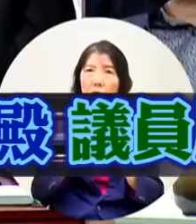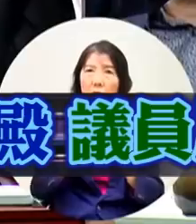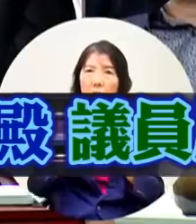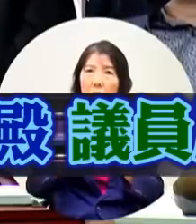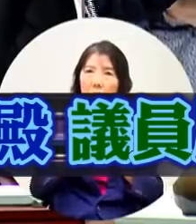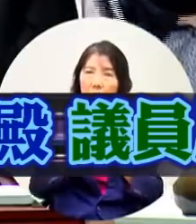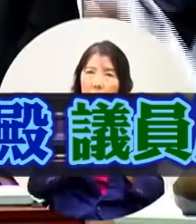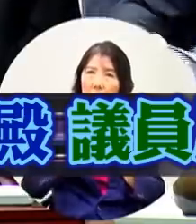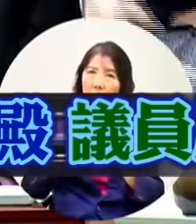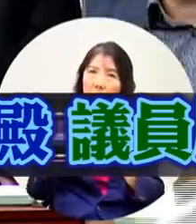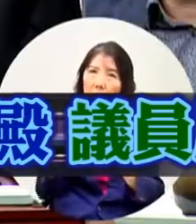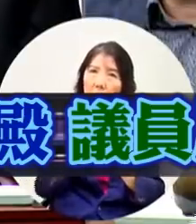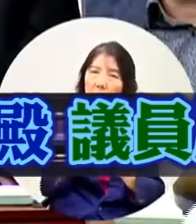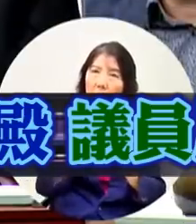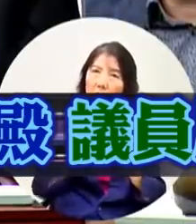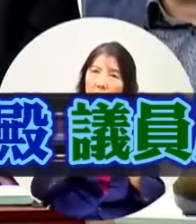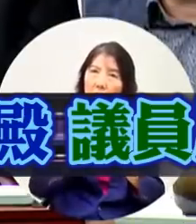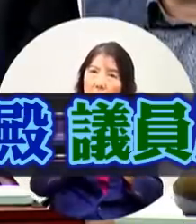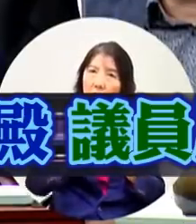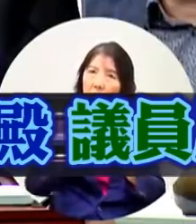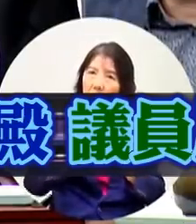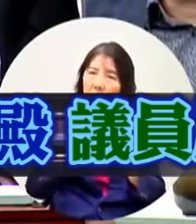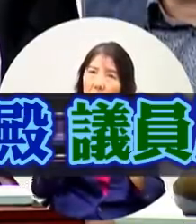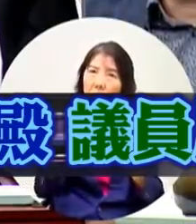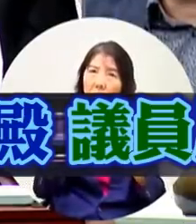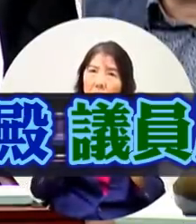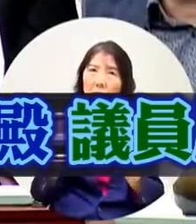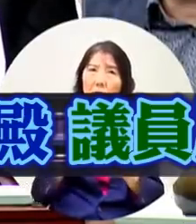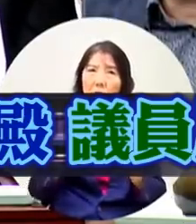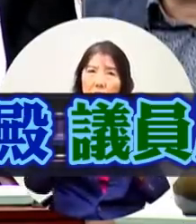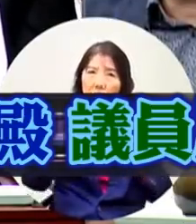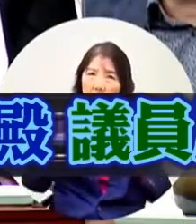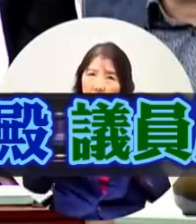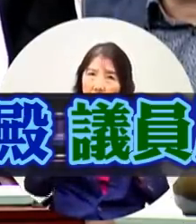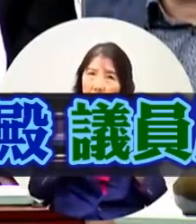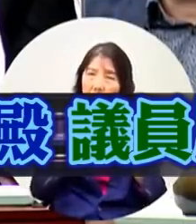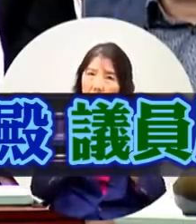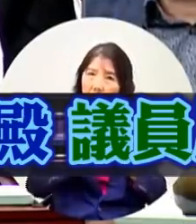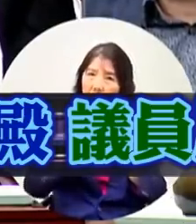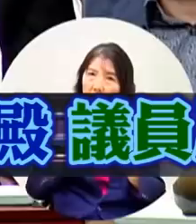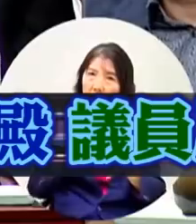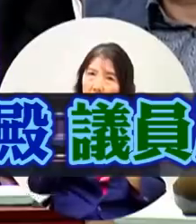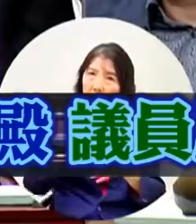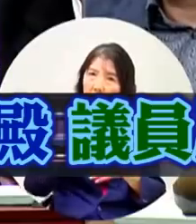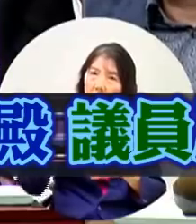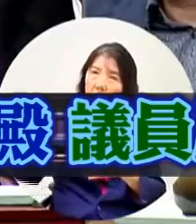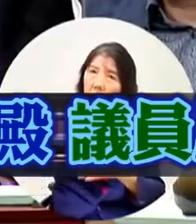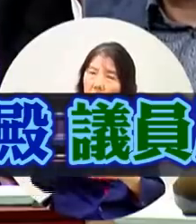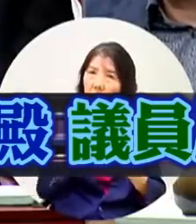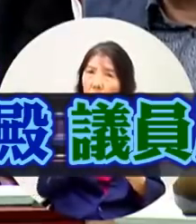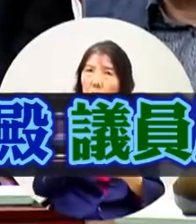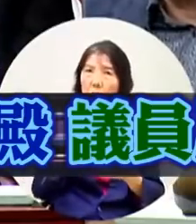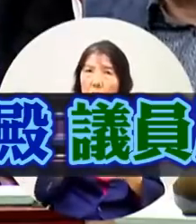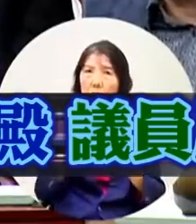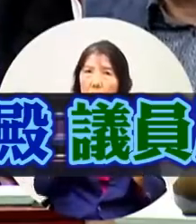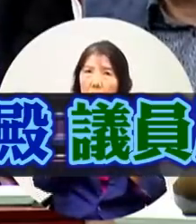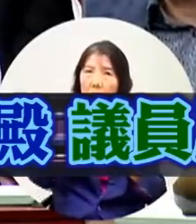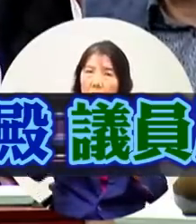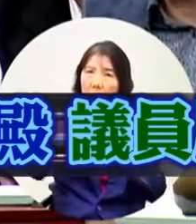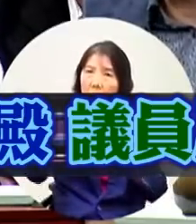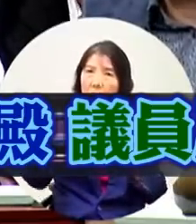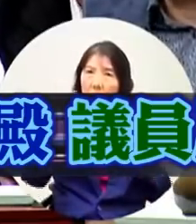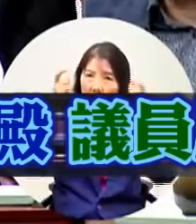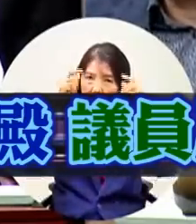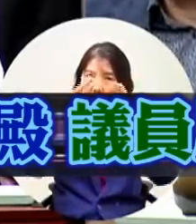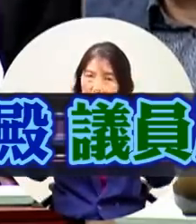物税、营业税，没有裁员。 是没有， 没有任何一个税，没有税收可以增加高雄市府的收入，也不会进到统